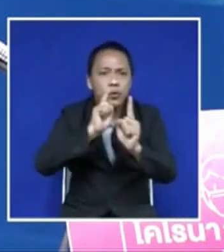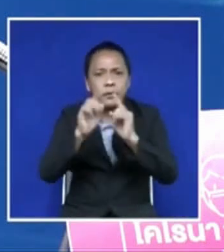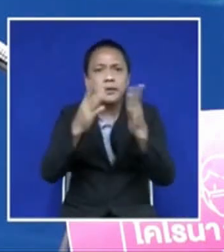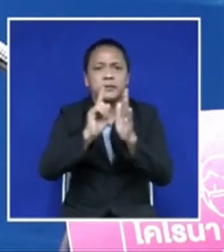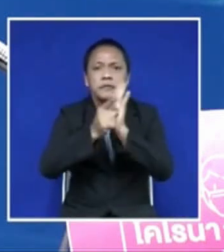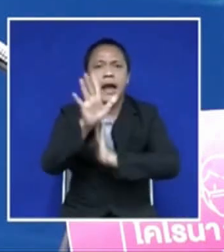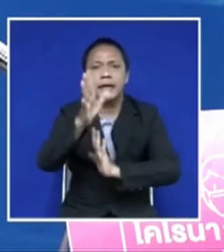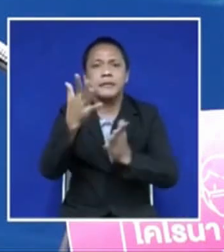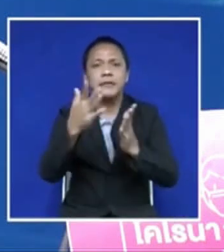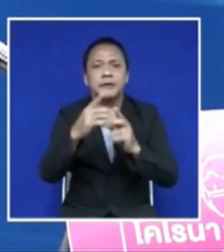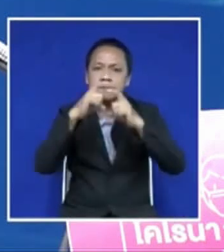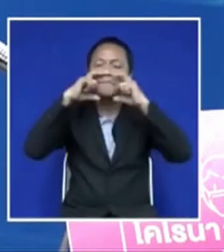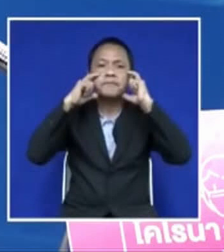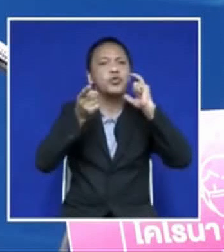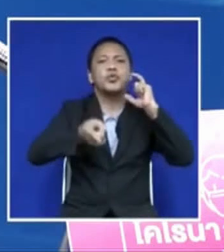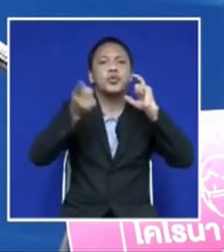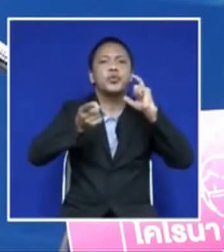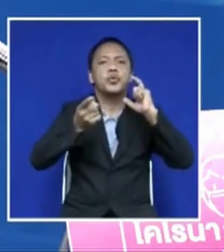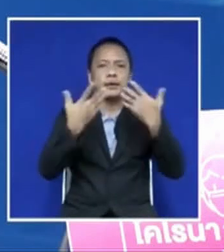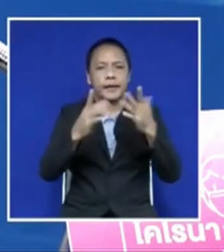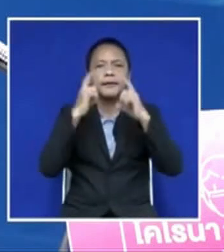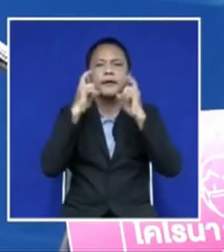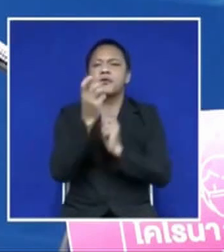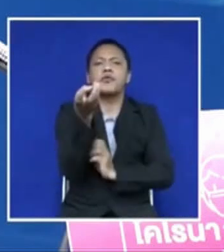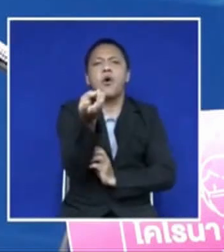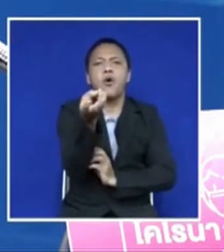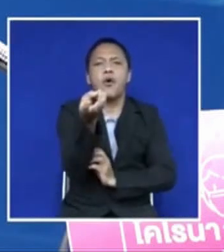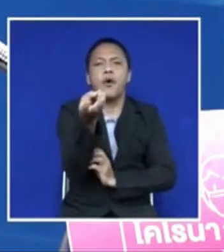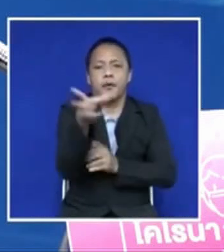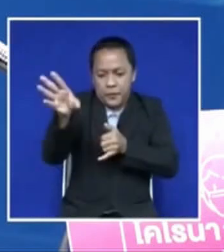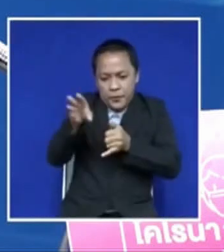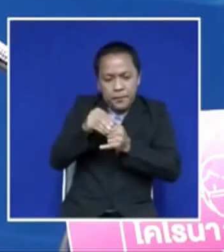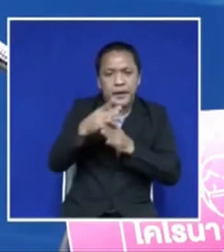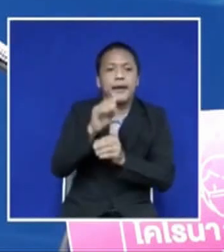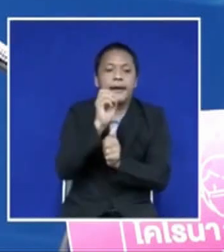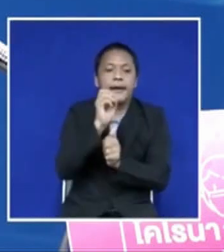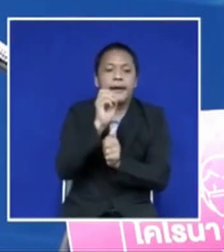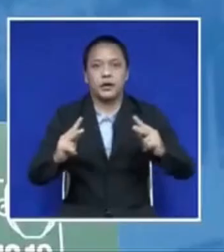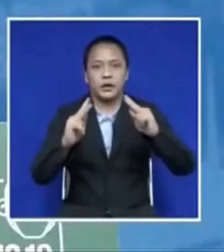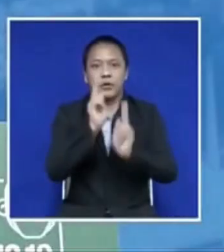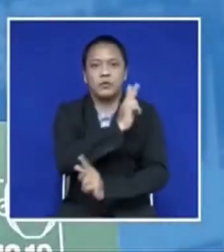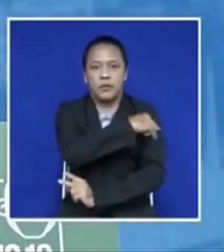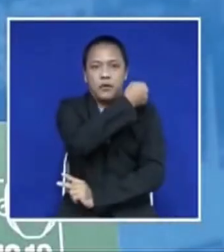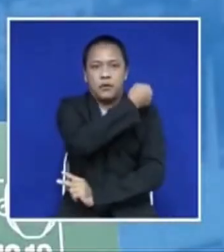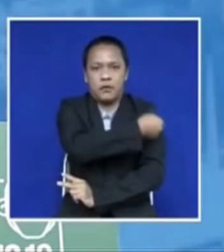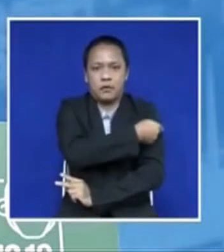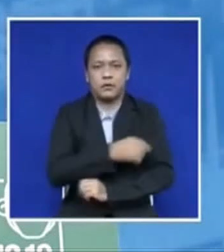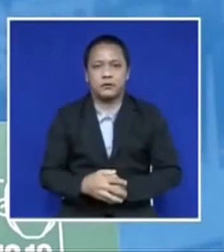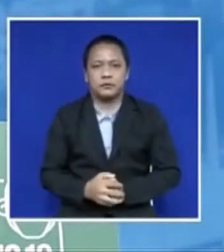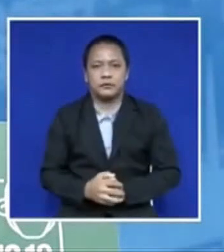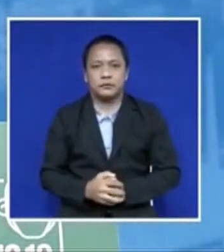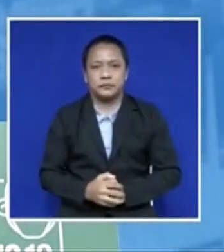รอบหัวค่ำนะครับคุณหมอเกียรติภูมินะฮะ7จักระโทสาสุขนำทีมแถลงเพิ่มเติมนะครับกรณีที่สมุทรสาครเนี่ย